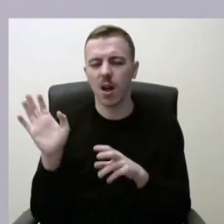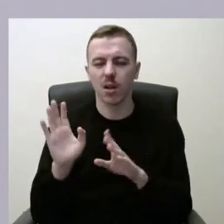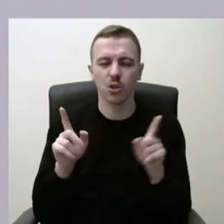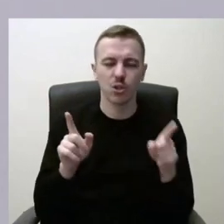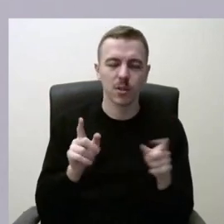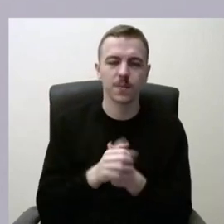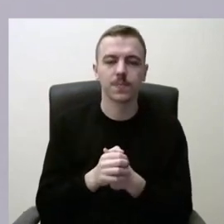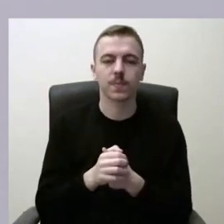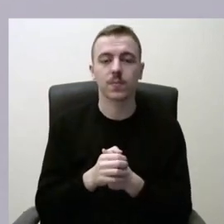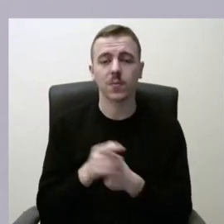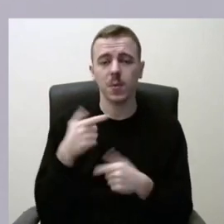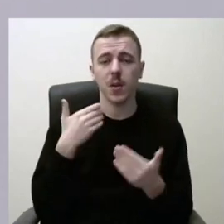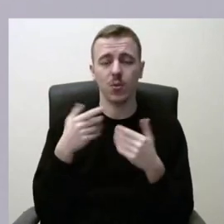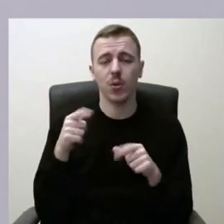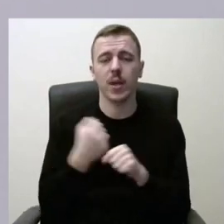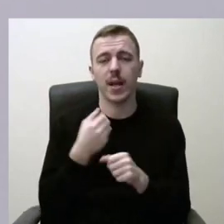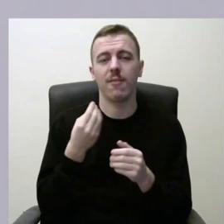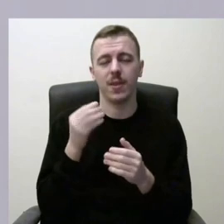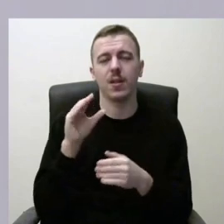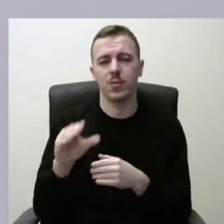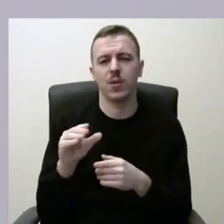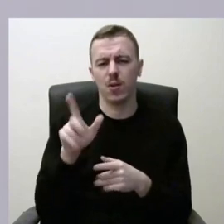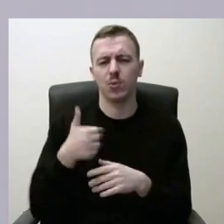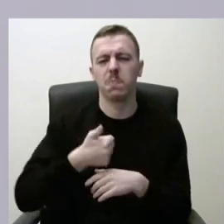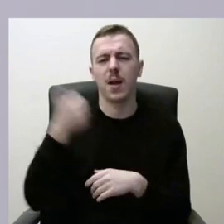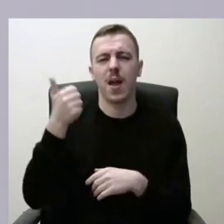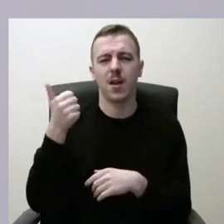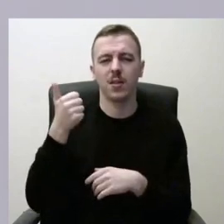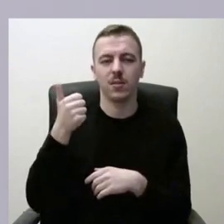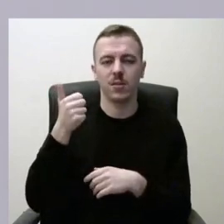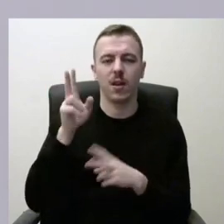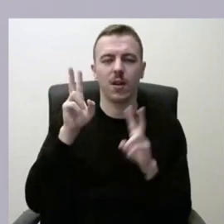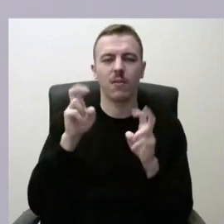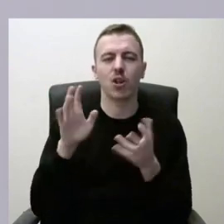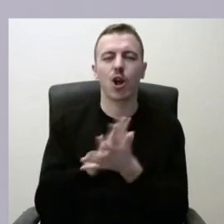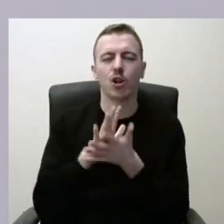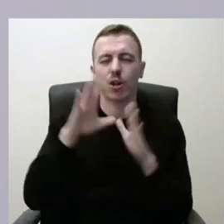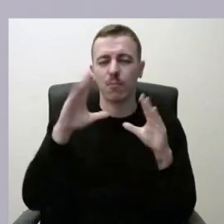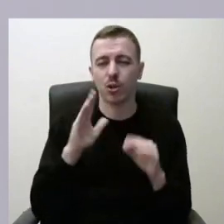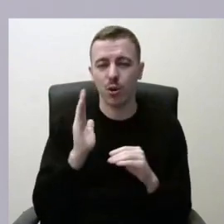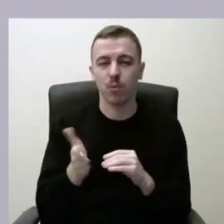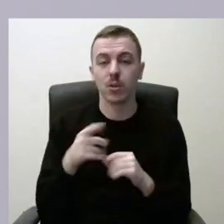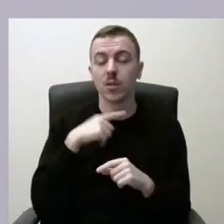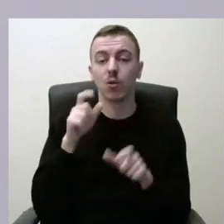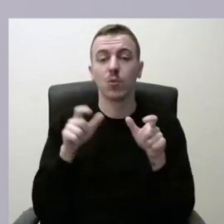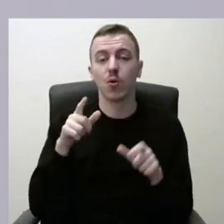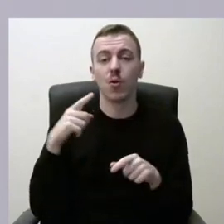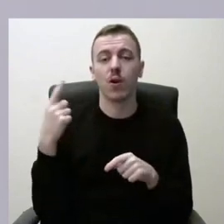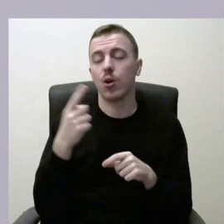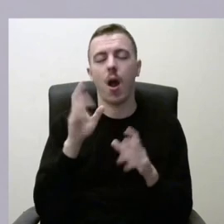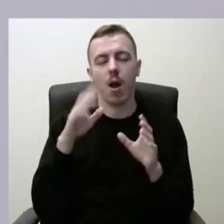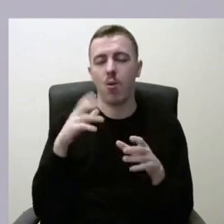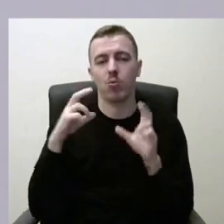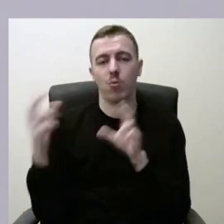Šiuo atveju, man atrodo, tą reikėtų finansuoti, nes tai pagerintų tiesiog ir taršą sumažintų, nes daugumą žmonių važiuotų visgi